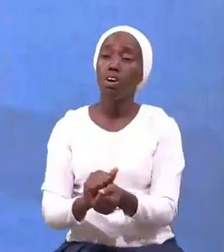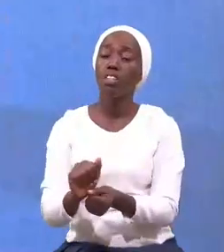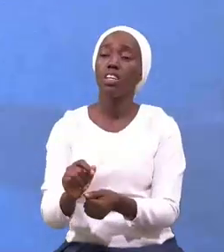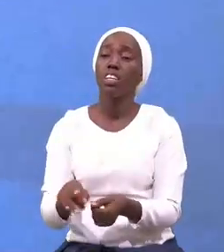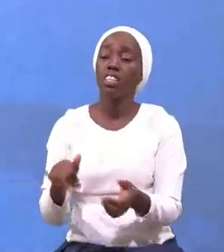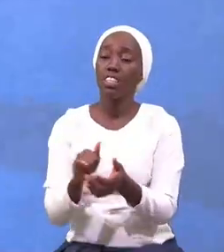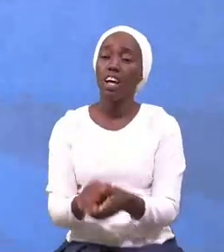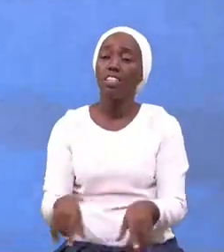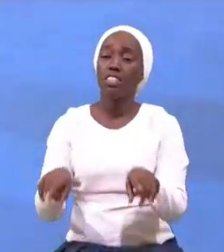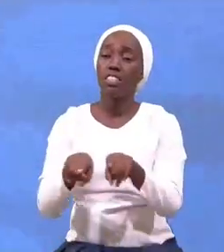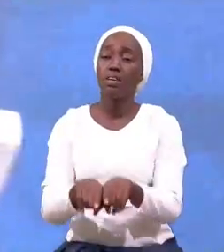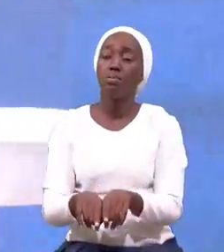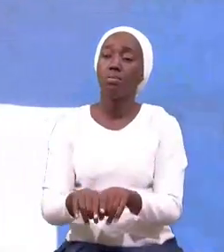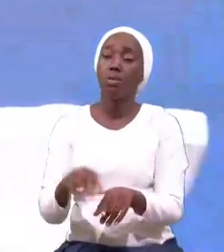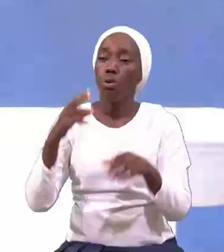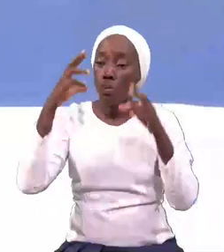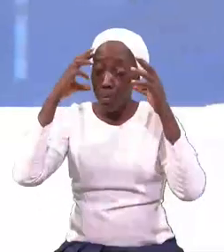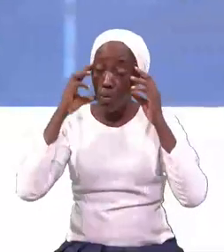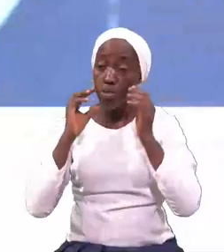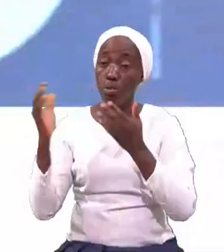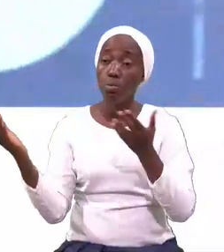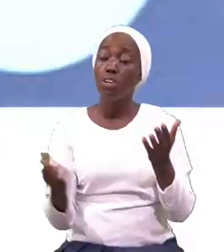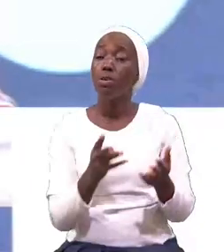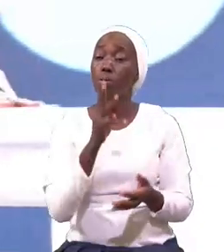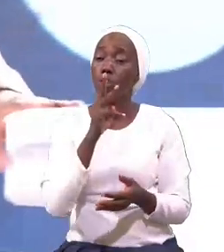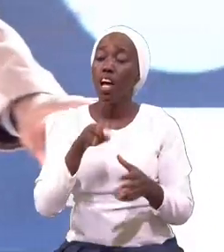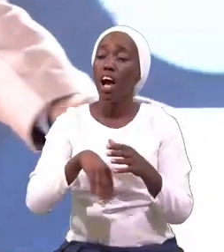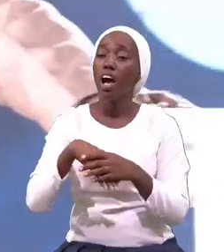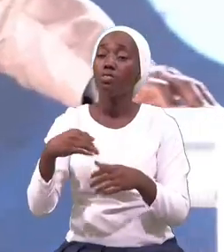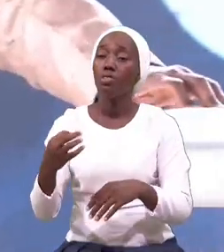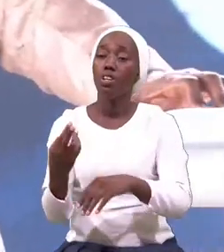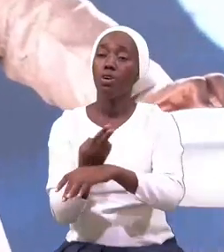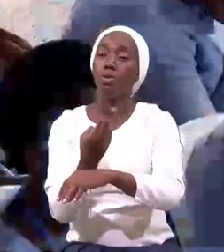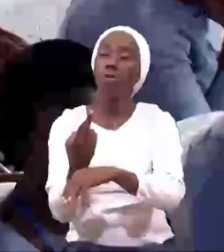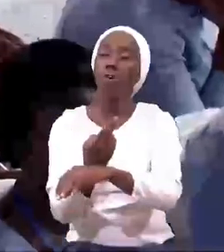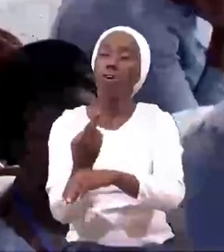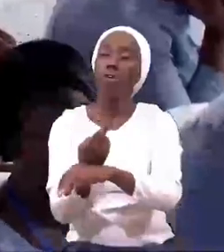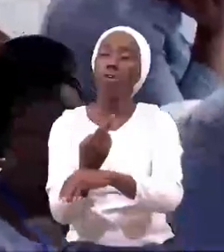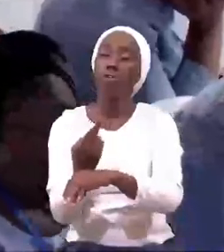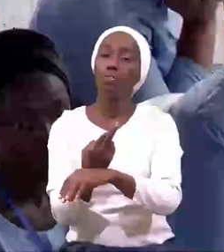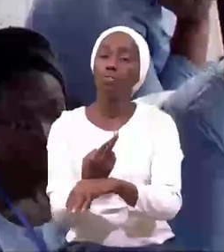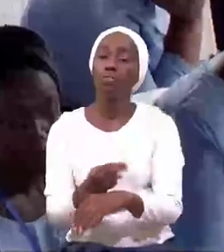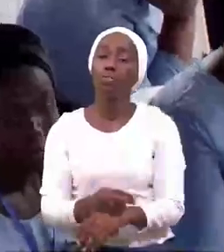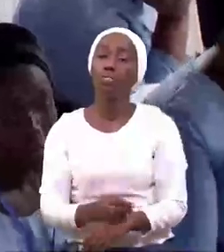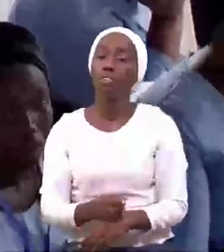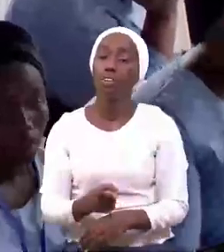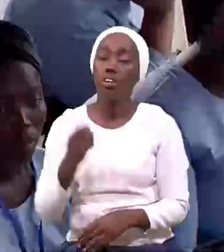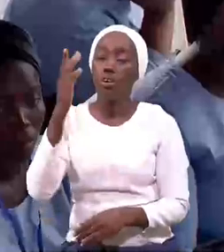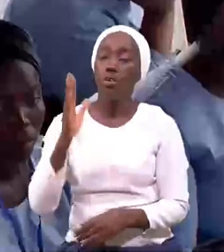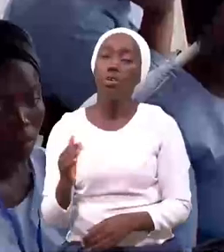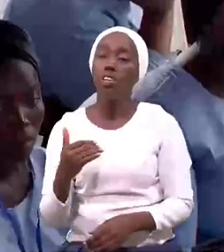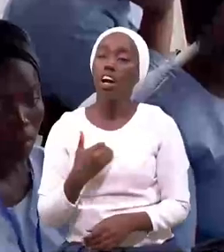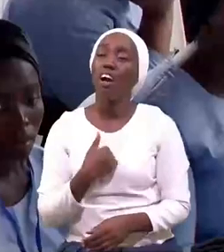Regardez ce Moïse en train d'aider Josué à remporter la bataille. Voyez-le encore en train de donner l'eau du rocher au peuple.